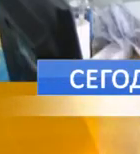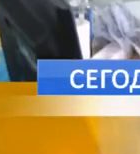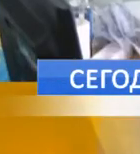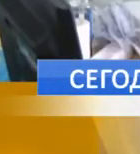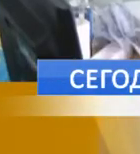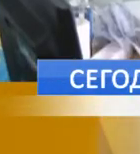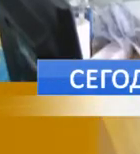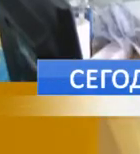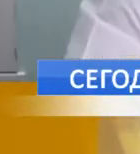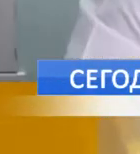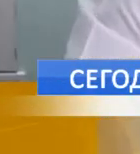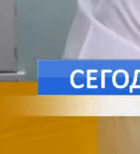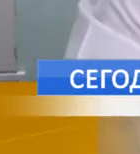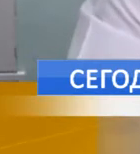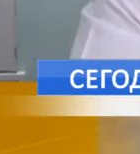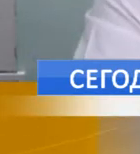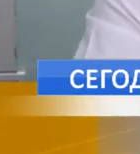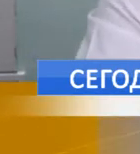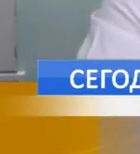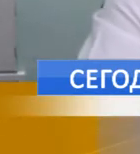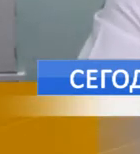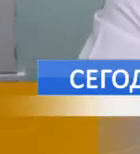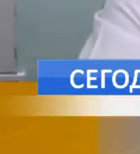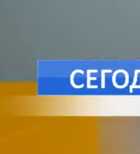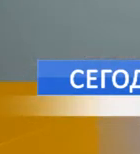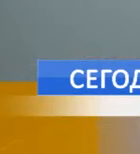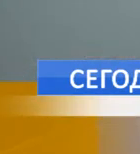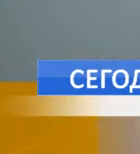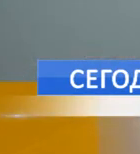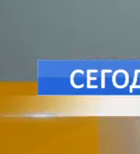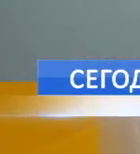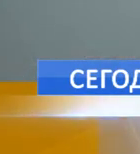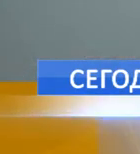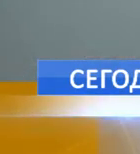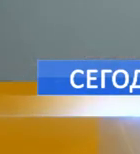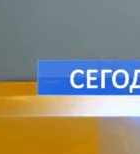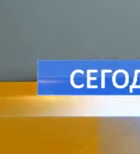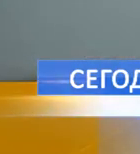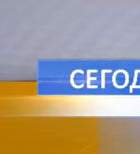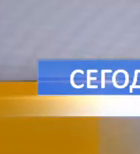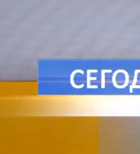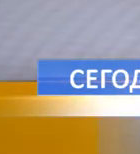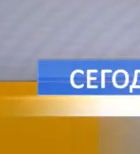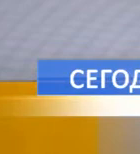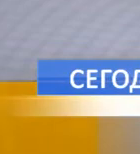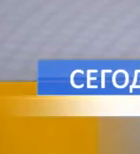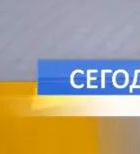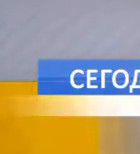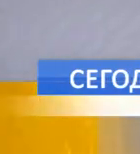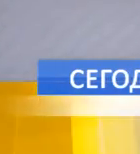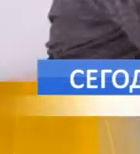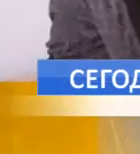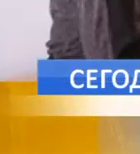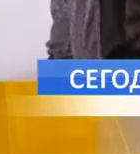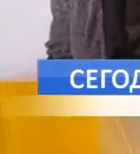Врачебный десант. Медики Балхашского района выехали в отдаленные аулы для бесплатного обследования населения. Болезнь легче